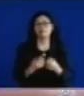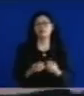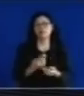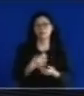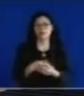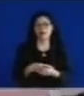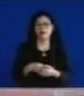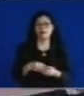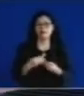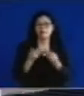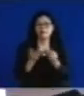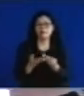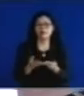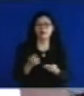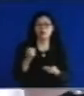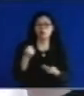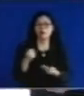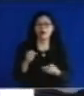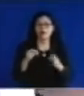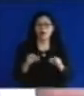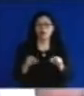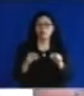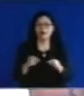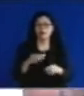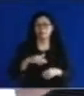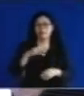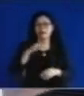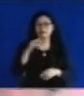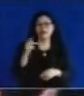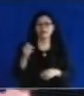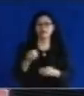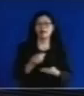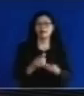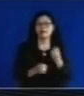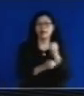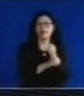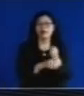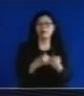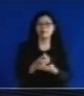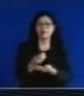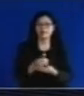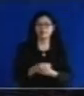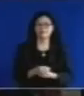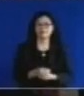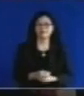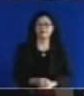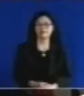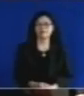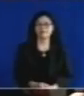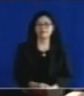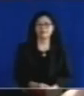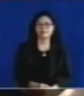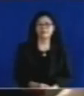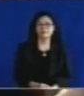mereka diberikan satu upaya-upaya untuk dia bisa meningkatkan daya belinya. Seperti itu. Ya, cukup. Masih